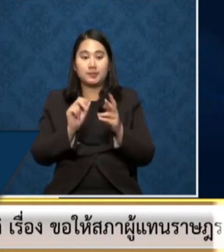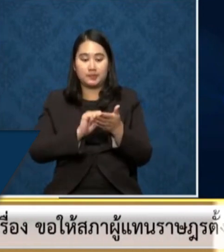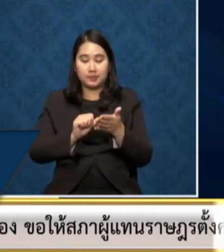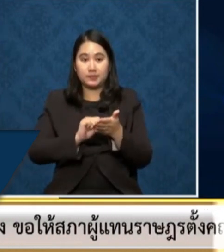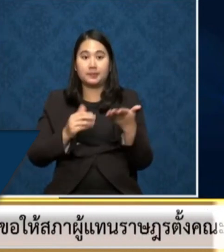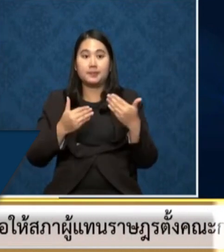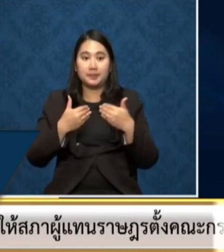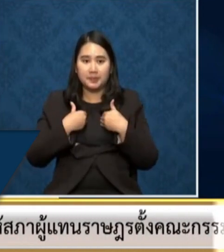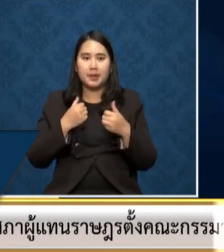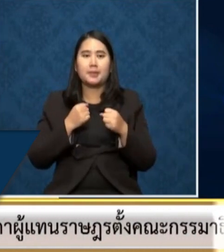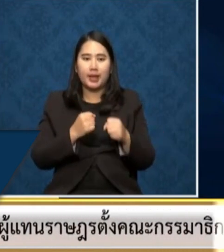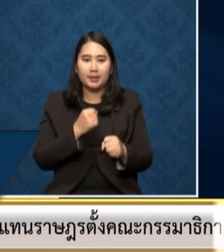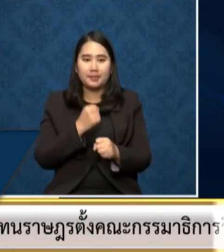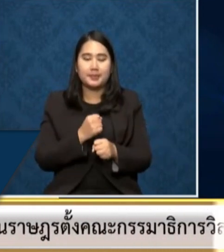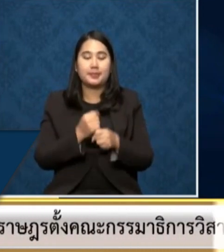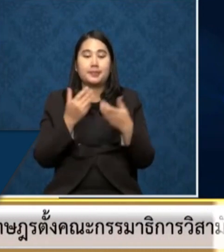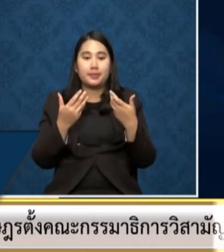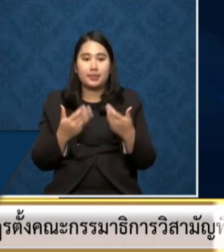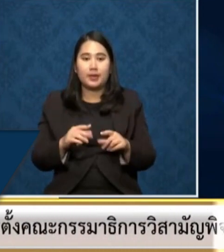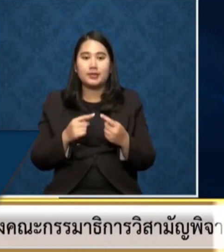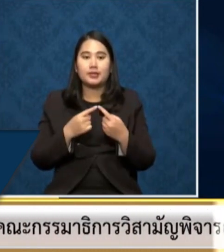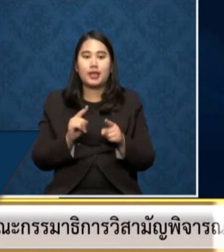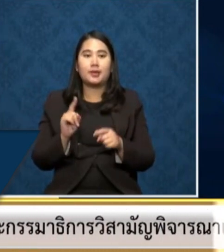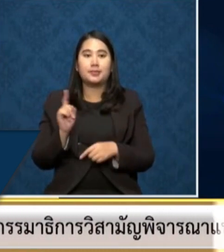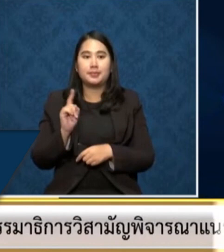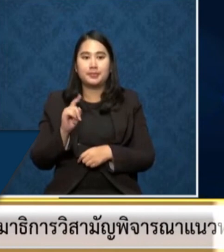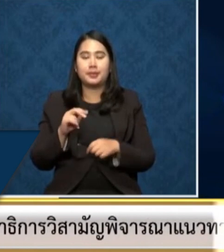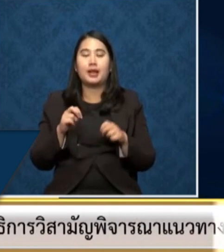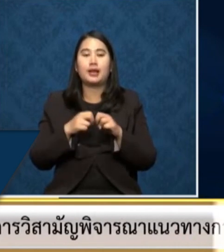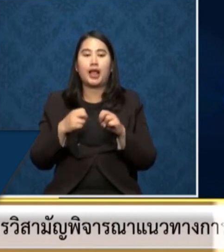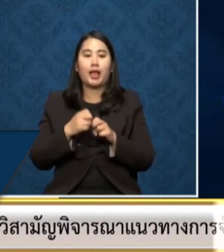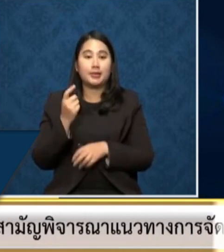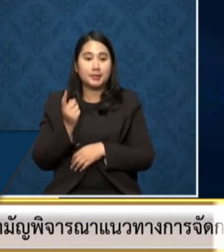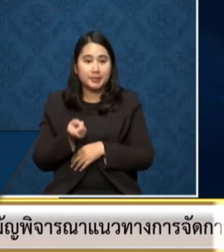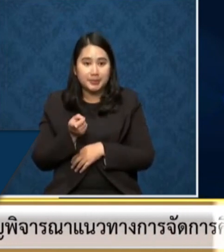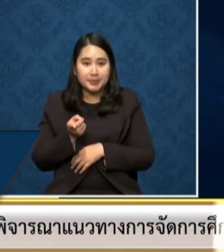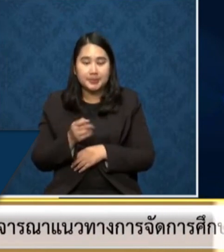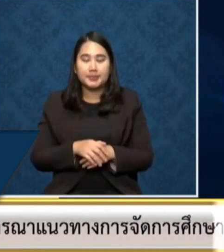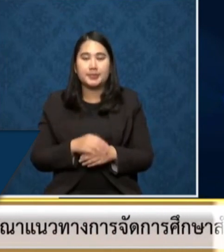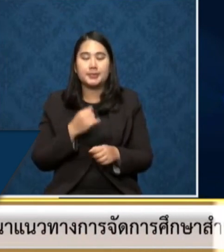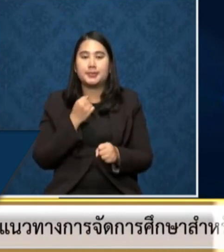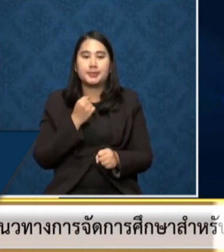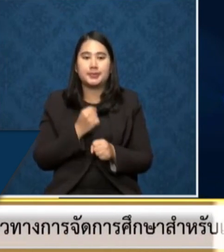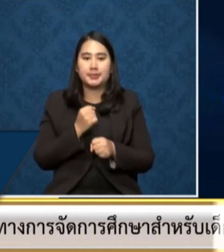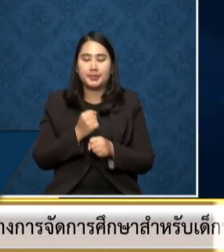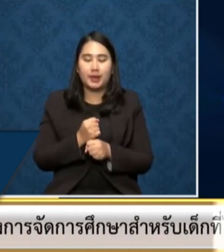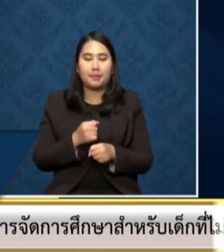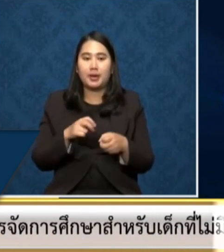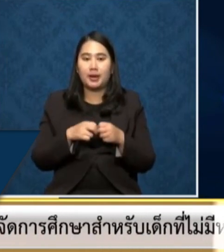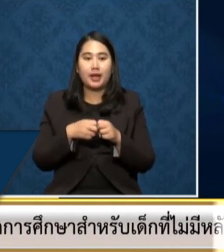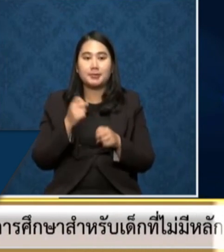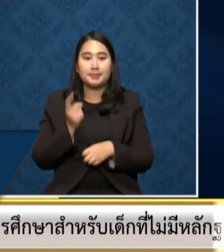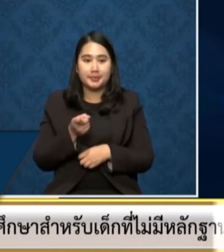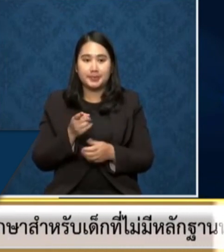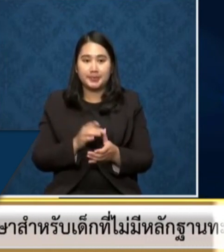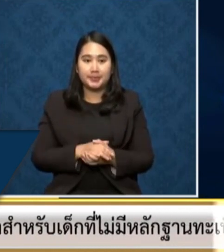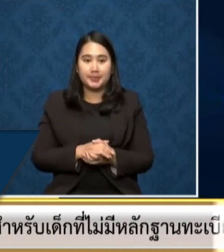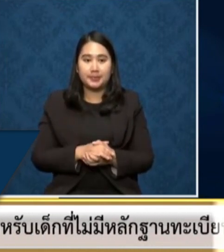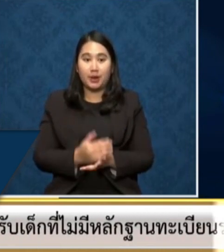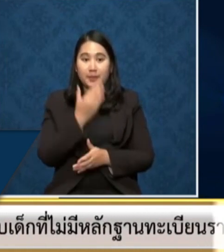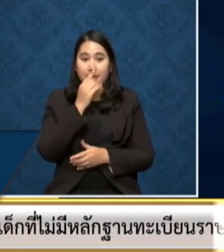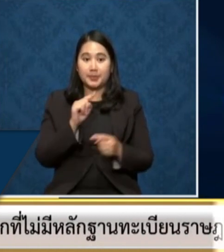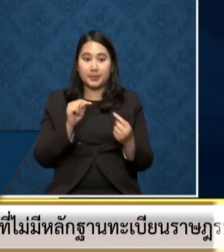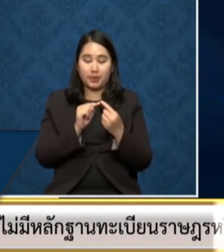ในเรื่องนี้แล้วแต่ก็ยังไม่สอดคล้องกับบริบทการทำประมงจริงในแต่ละพื้นที่ชายฝั่งที่มี